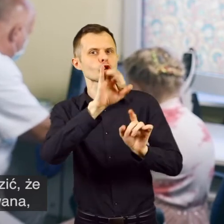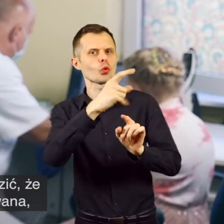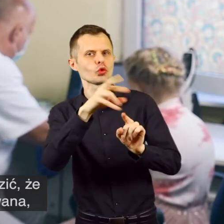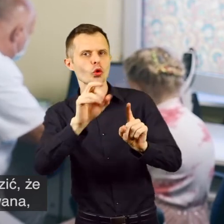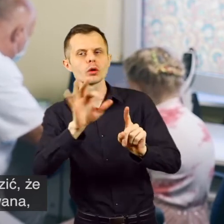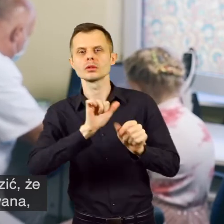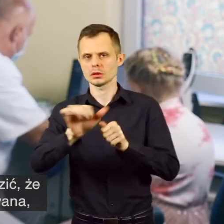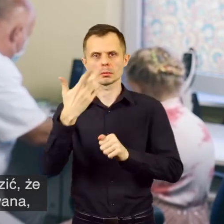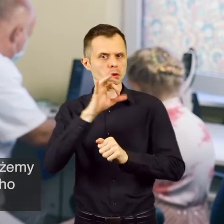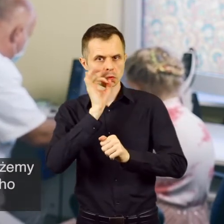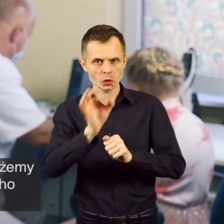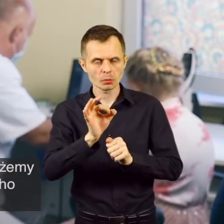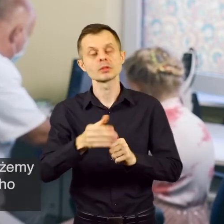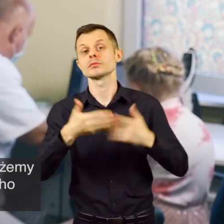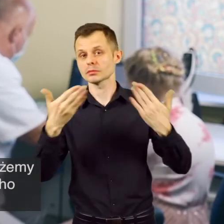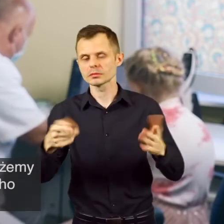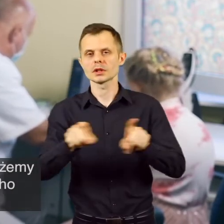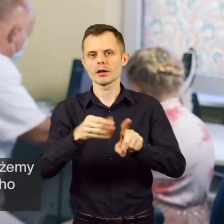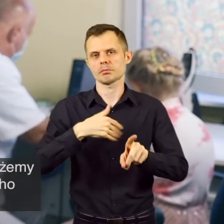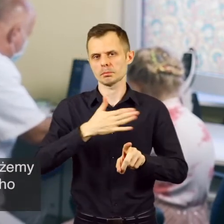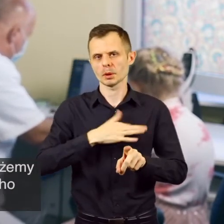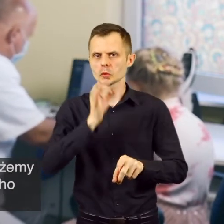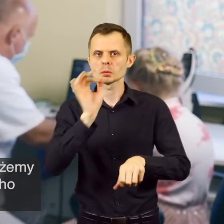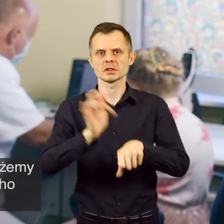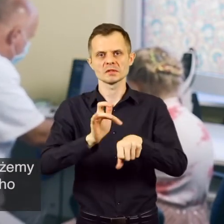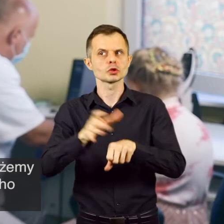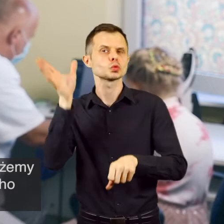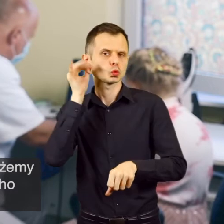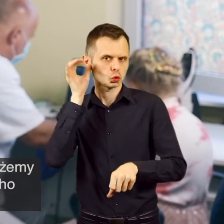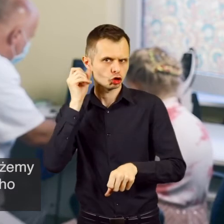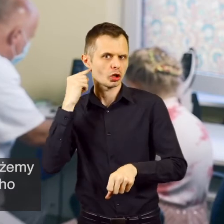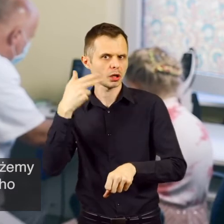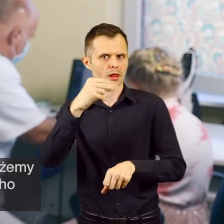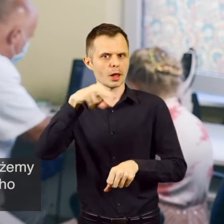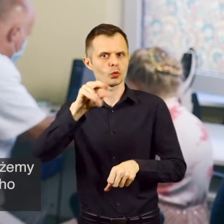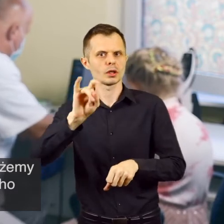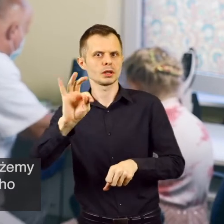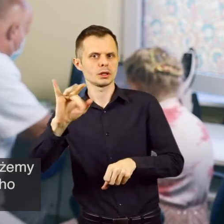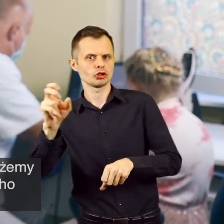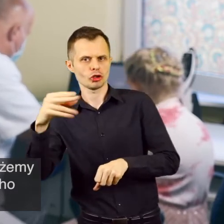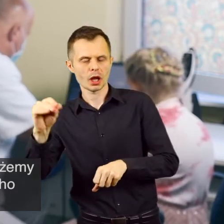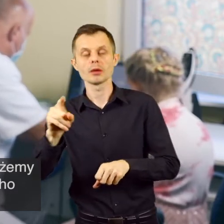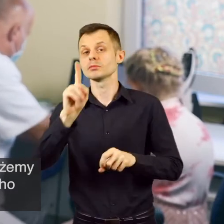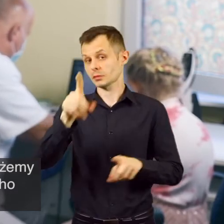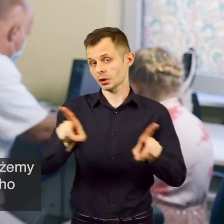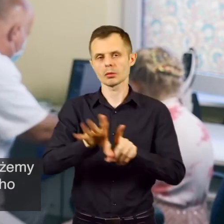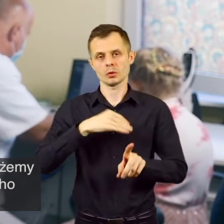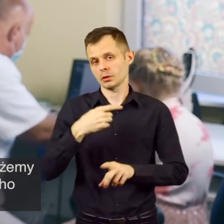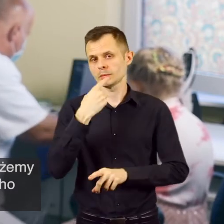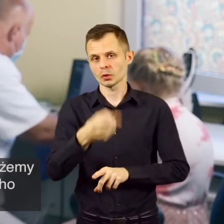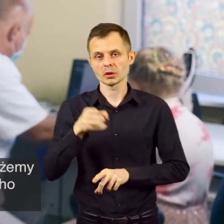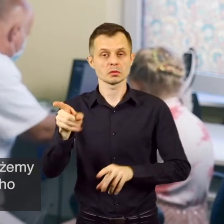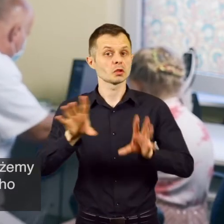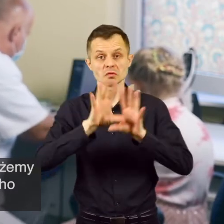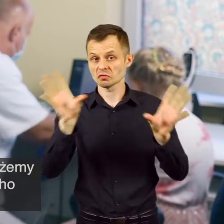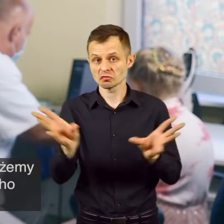jest prawidłowo zachowana, a więc mamy prawidłowe słyszenie drogą neurytyczną, a z drugiej strony możemy też stwierdzić, czy